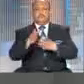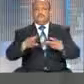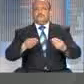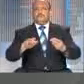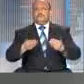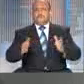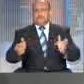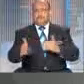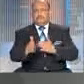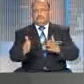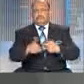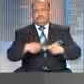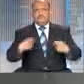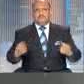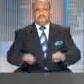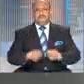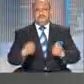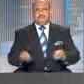حول أهميتها